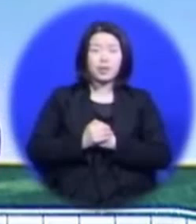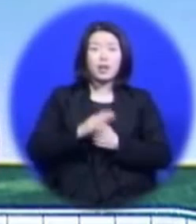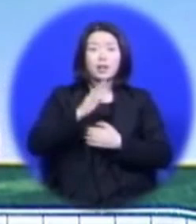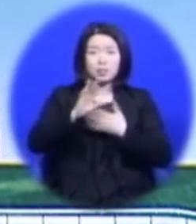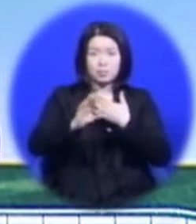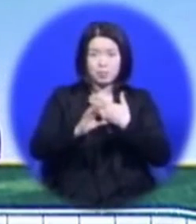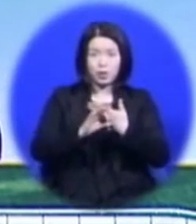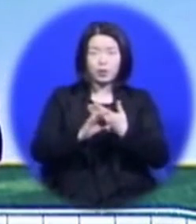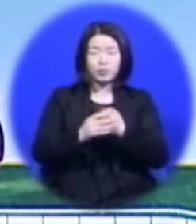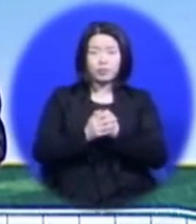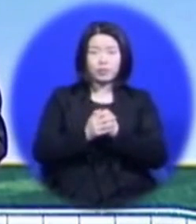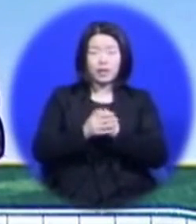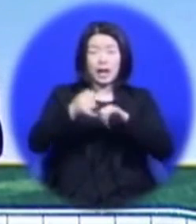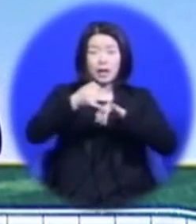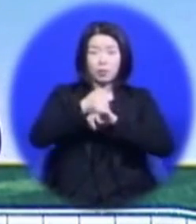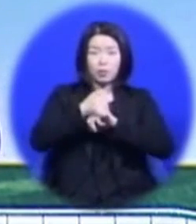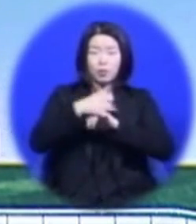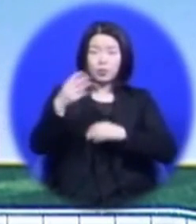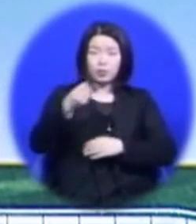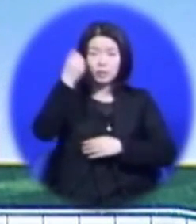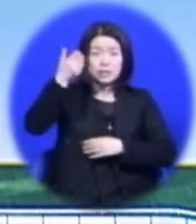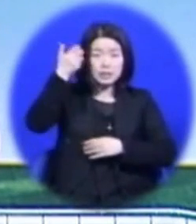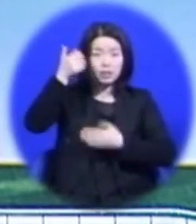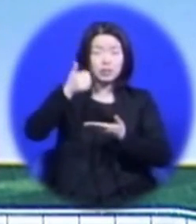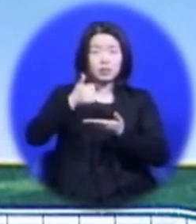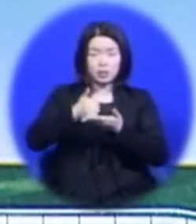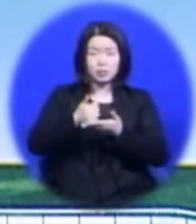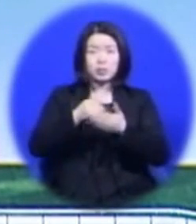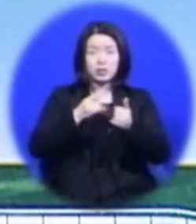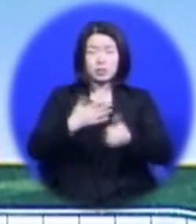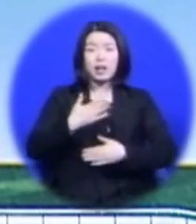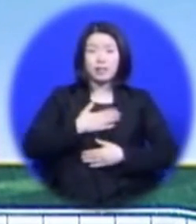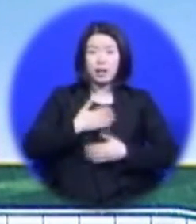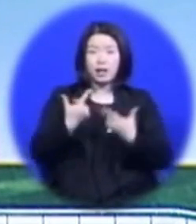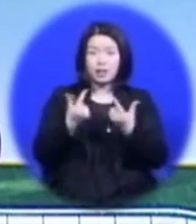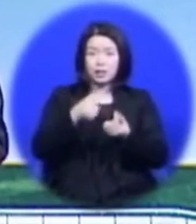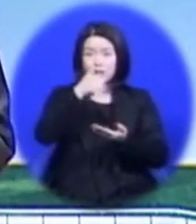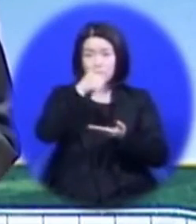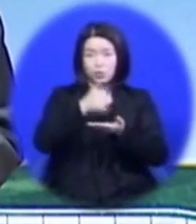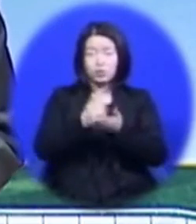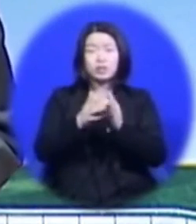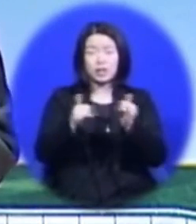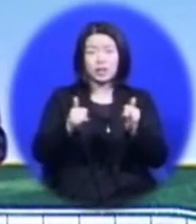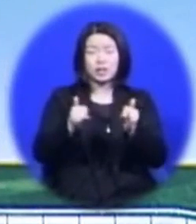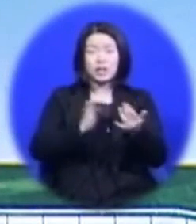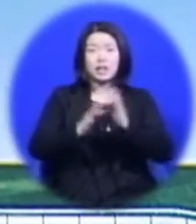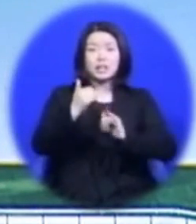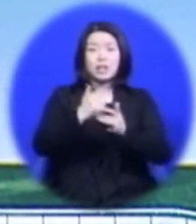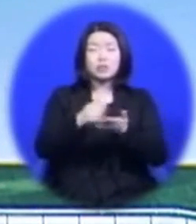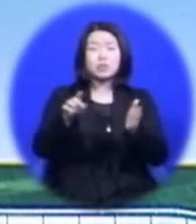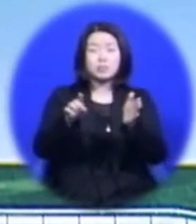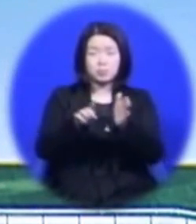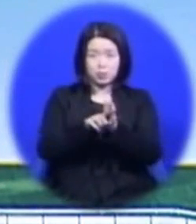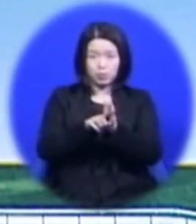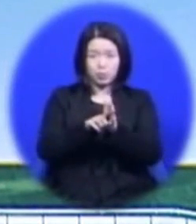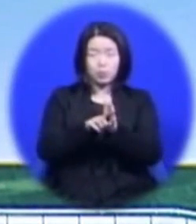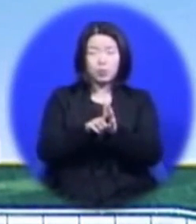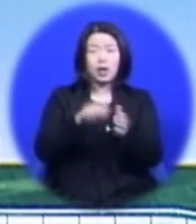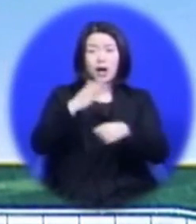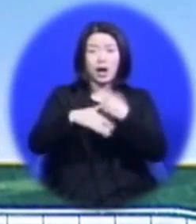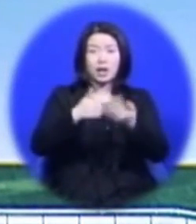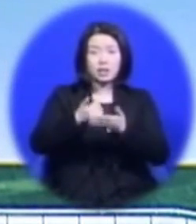그러면 반드시 성령님께서 나 같은 죄인이 예수님을 믿어 하나님의